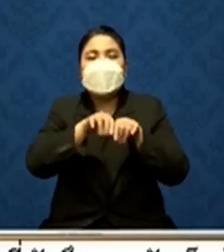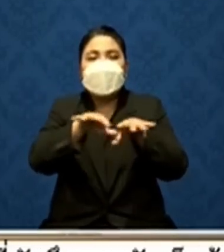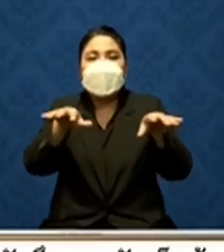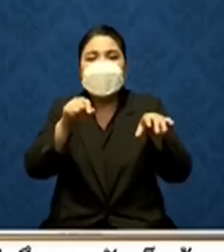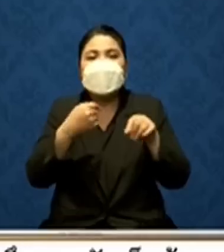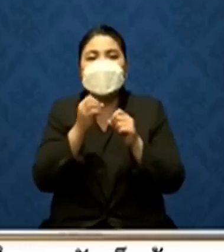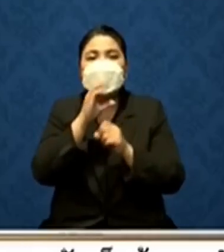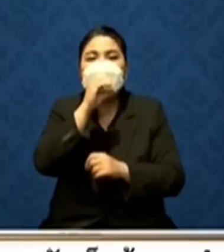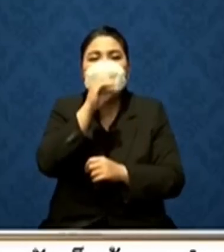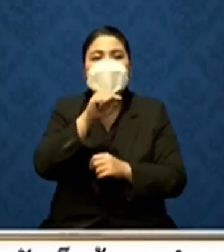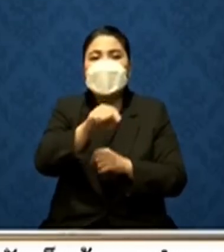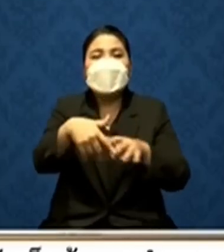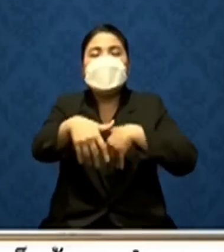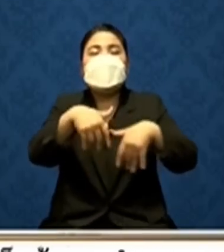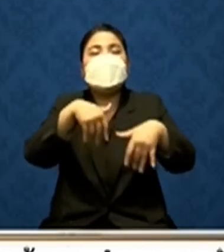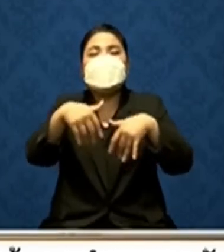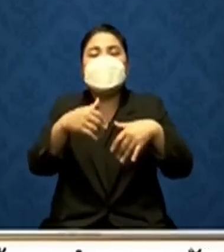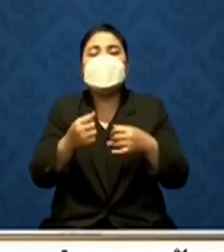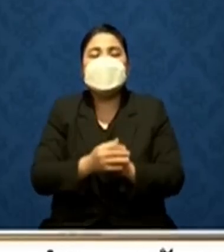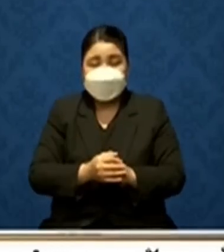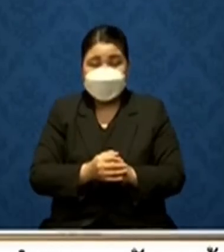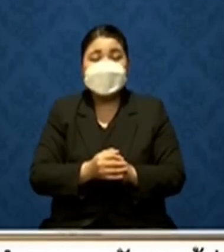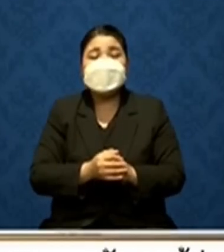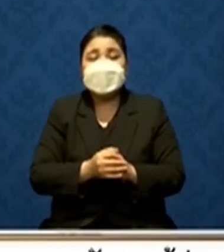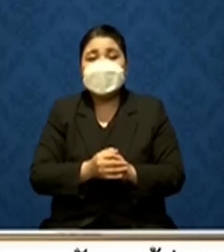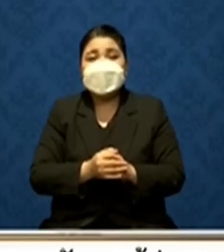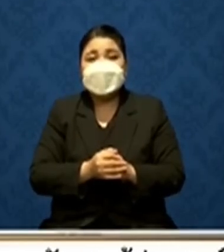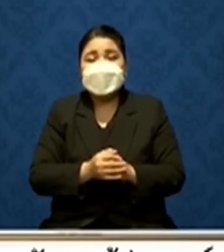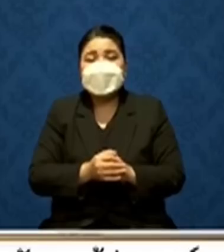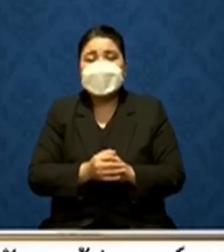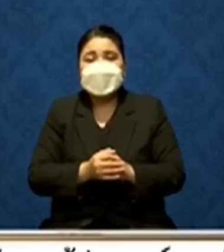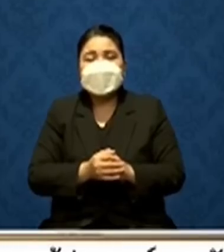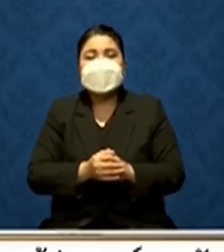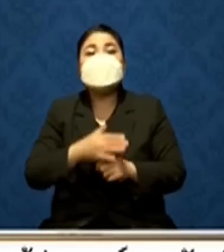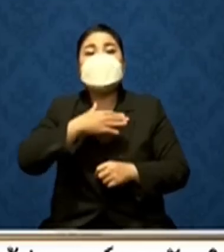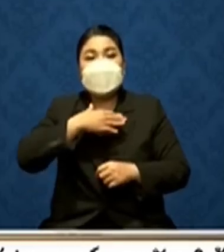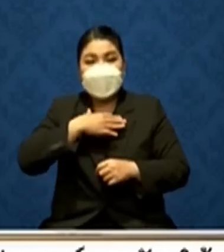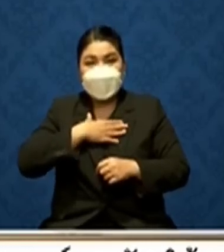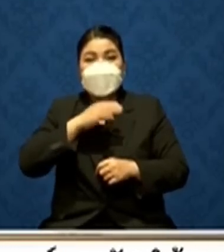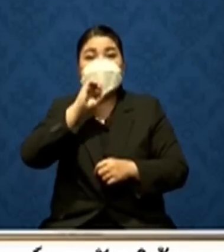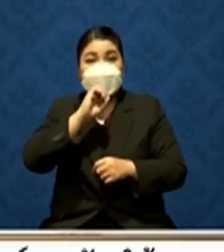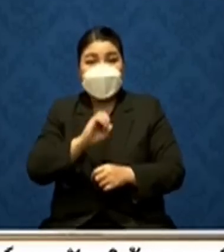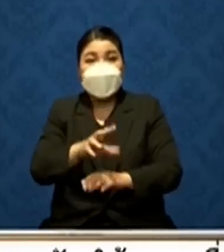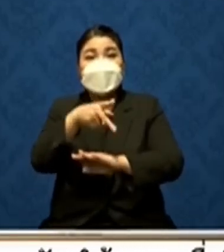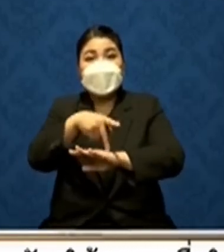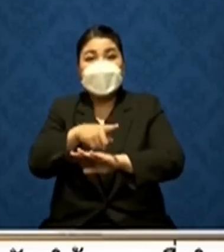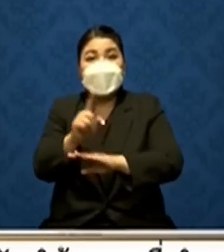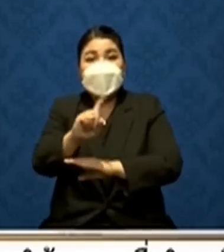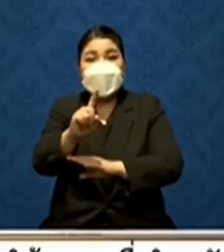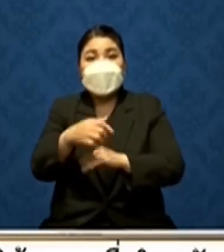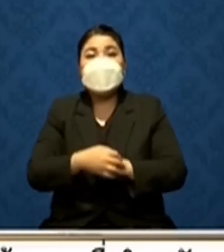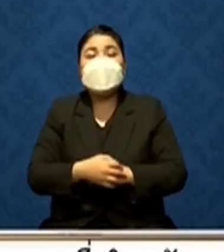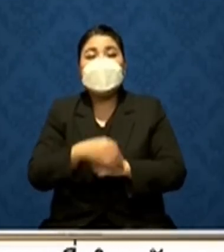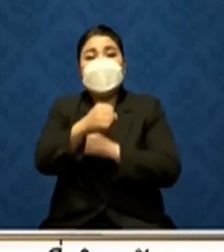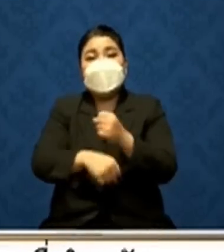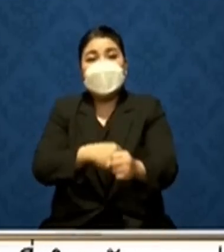ธรรมดานี่ก็ลบกับสิ่งที่ผมจะกลับเรียนธรรมทานว่า 8ปี